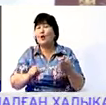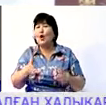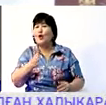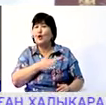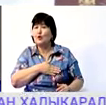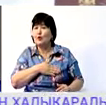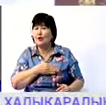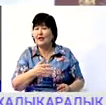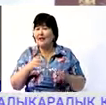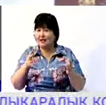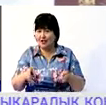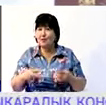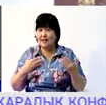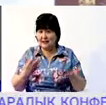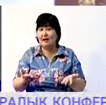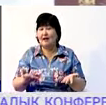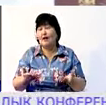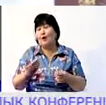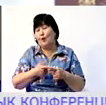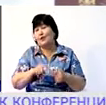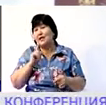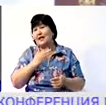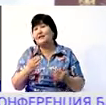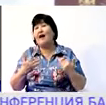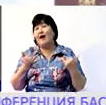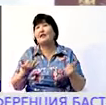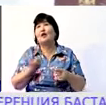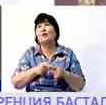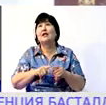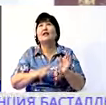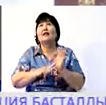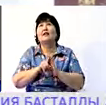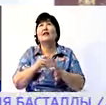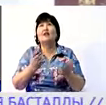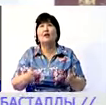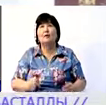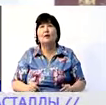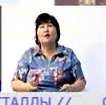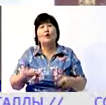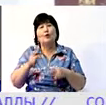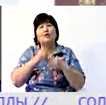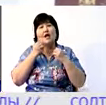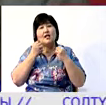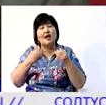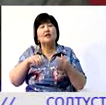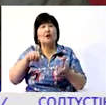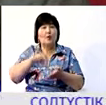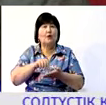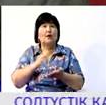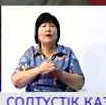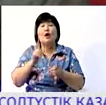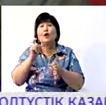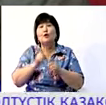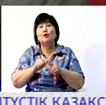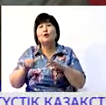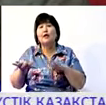жүрегін тербетеді. Осы жастарға арналған ғой былайша келгенде енді. Өте жақсы ұнаба жатыр. Сөзімен